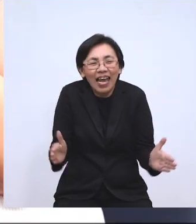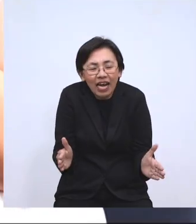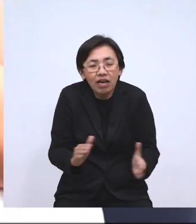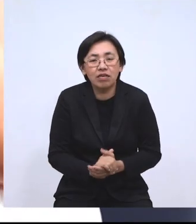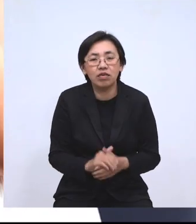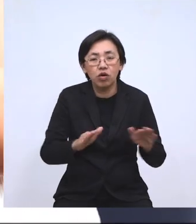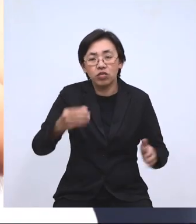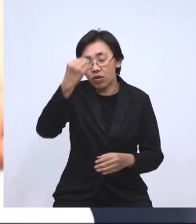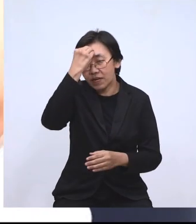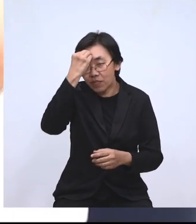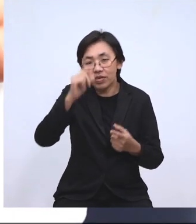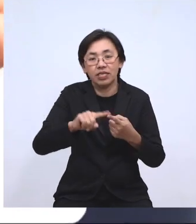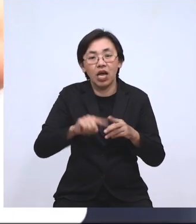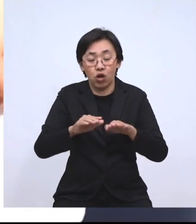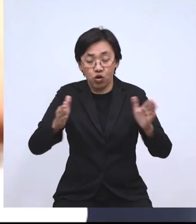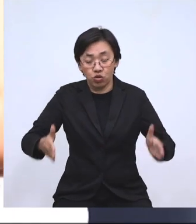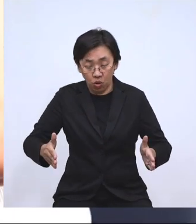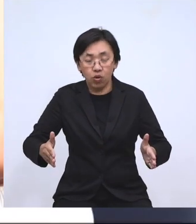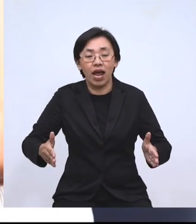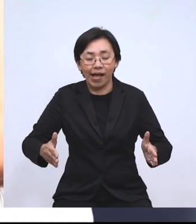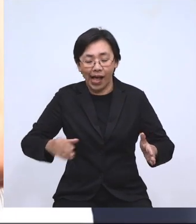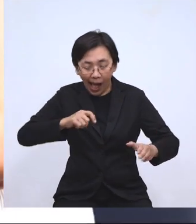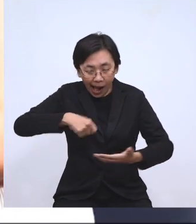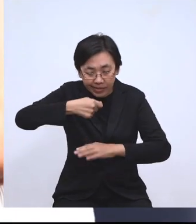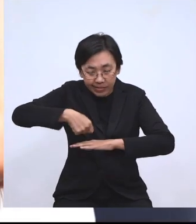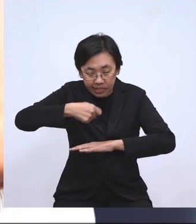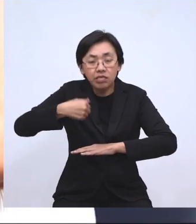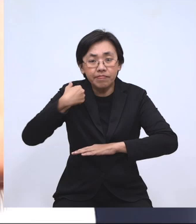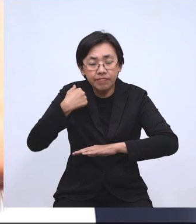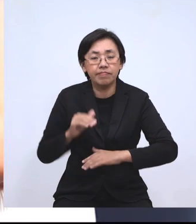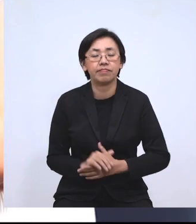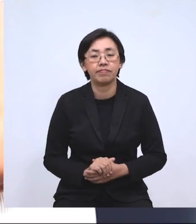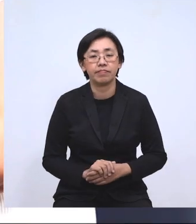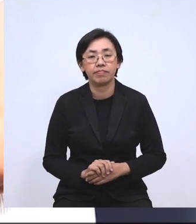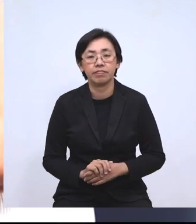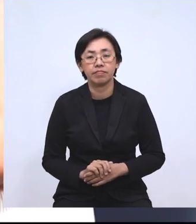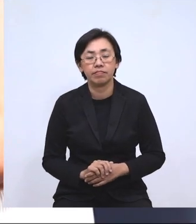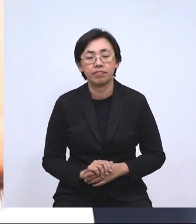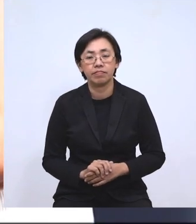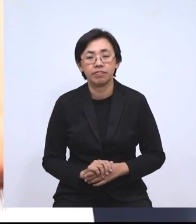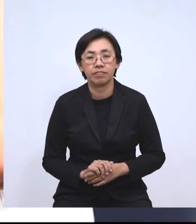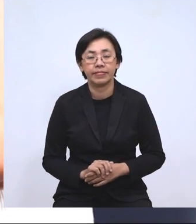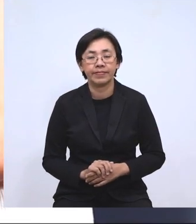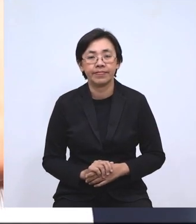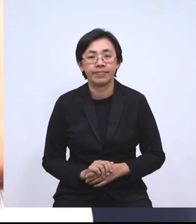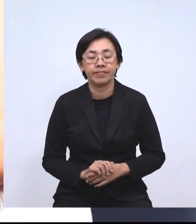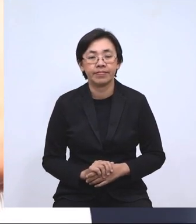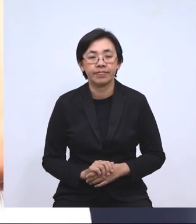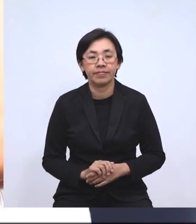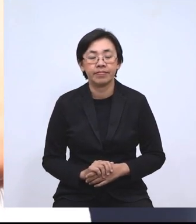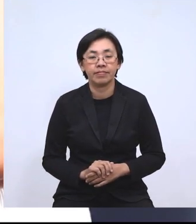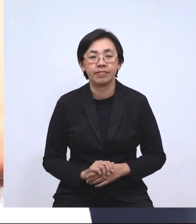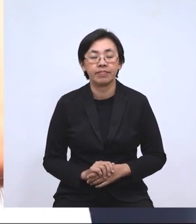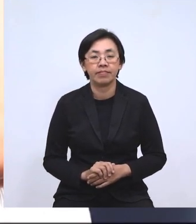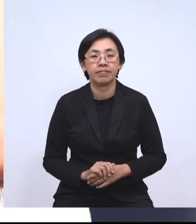ามอสยกข ึ้ น ทานโต๊ะญี่ปุ่นแล้วก็ทานโต๊ะสูงกันค่ะ ใช่ค่ะอ ัน น ี้ เราขวานจะได้เห็นว่าเราก็ต้องคุยกับผู้ปกครองว่า